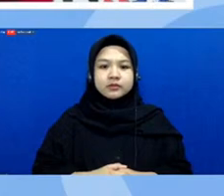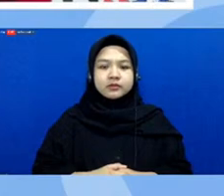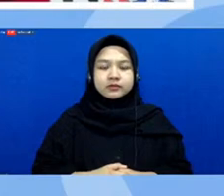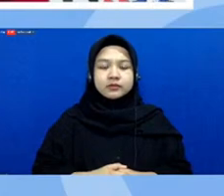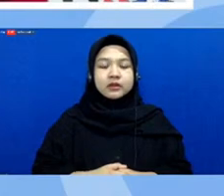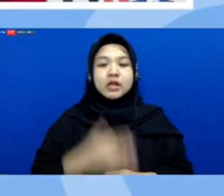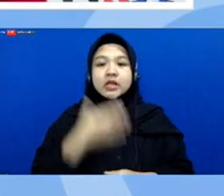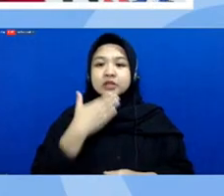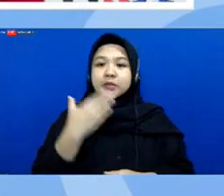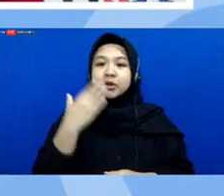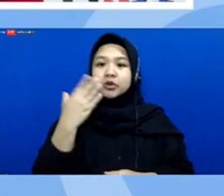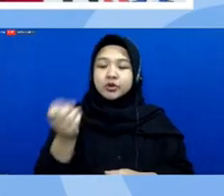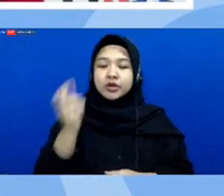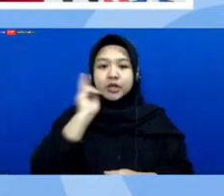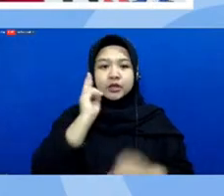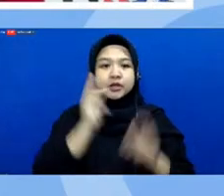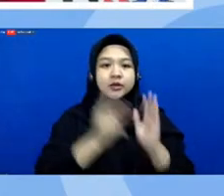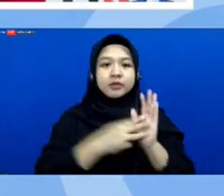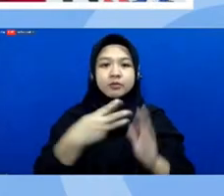Melva ini